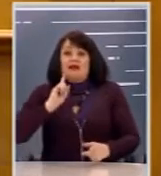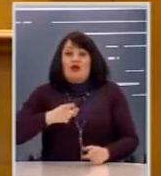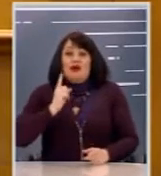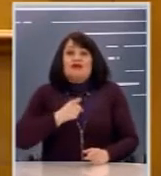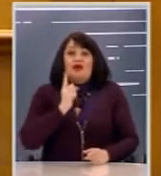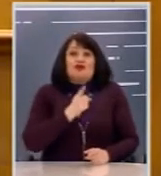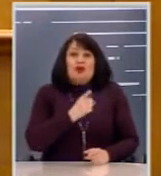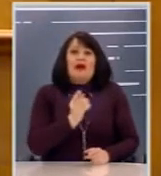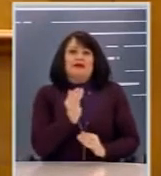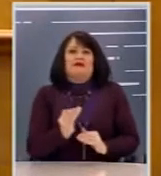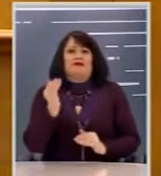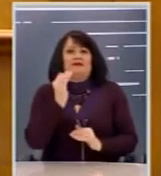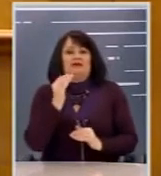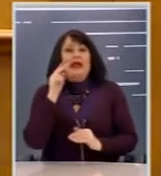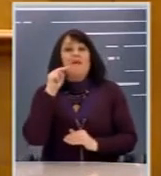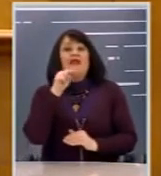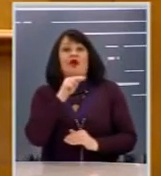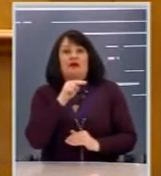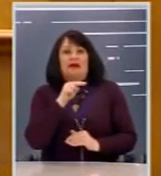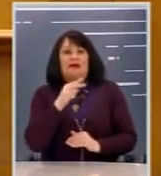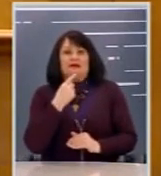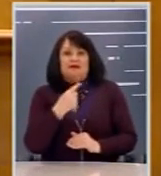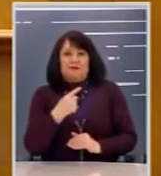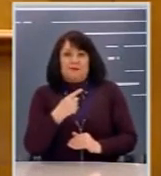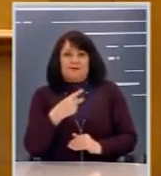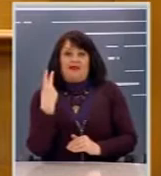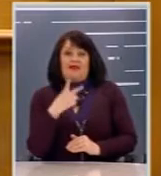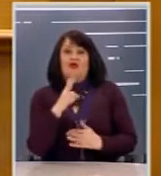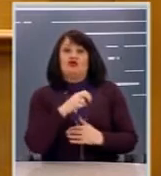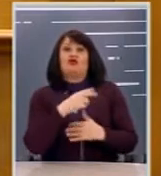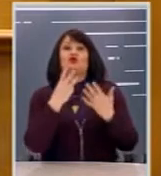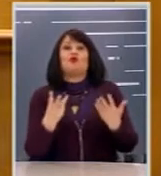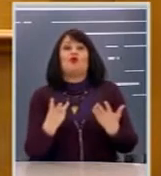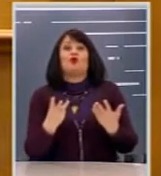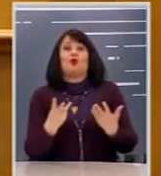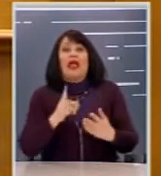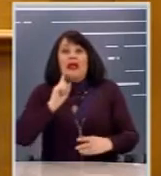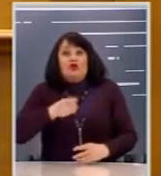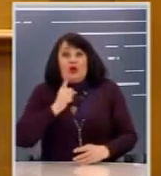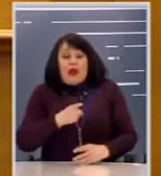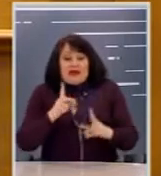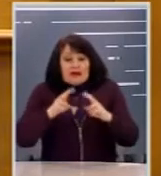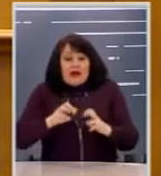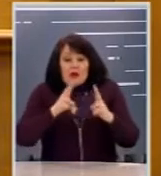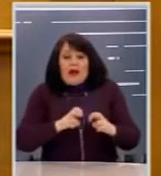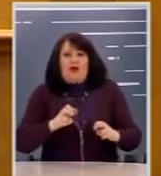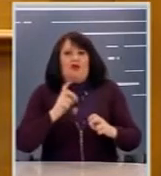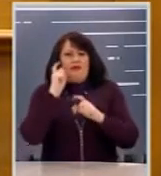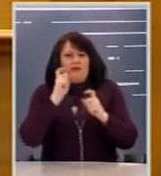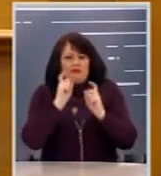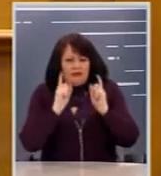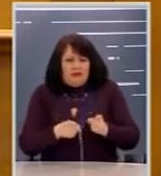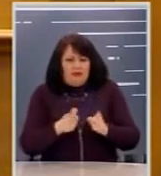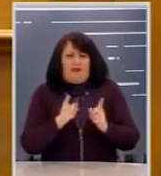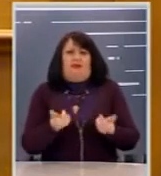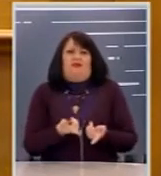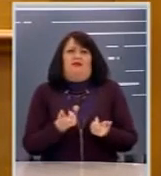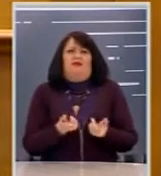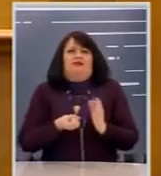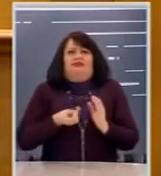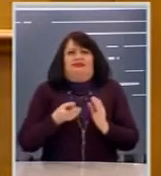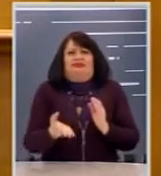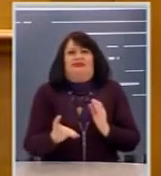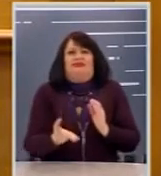ελέγχου. Το 2016, 228 εντολές ελέγχου. Πορίσματα, το ένα πίσω από το